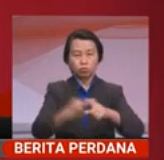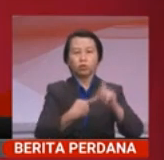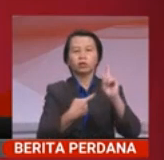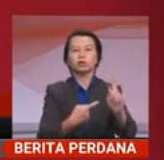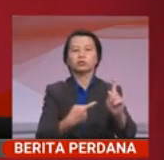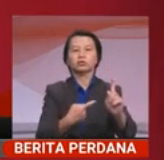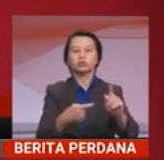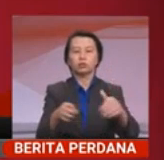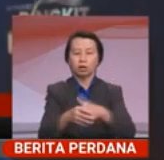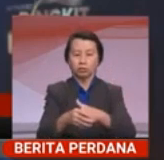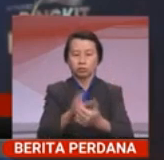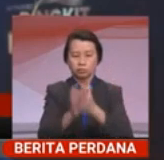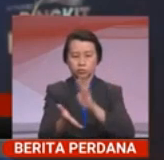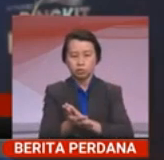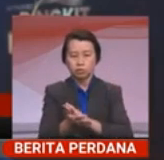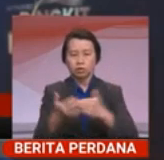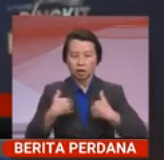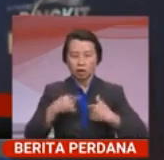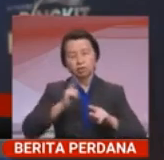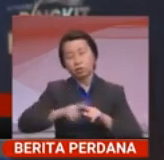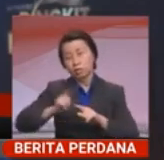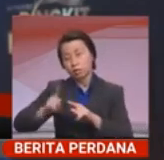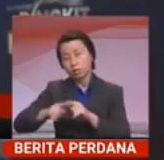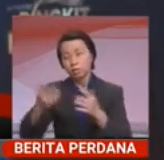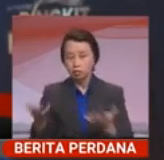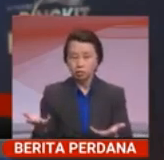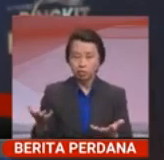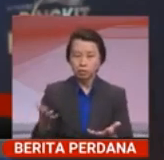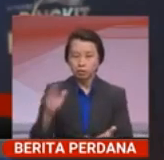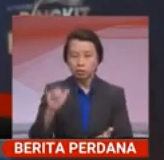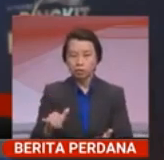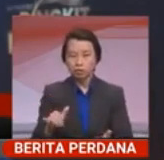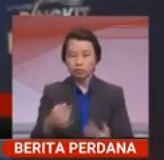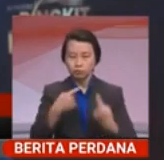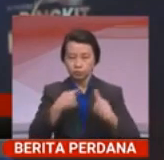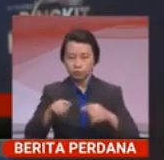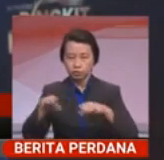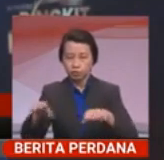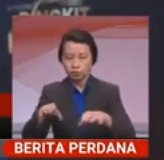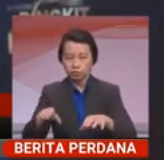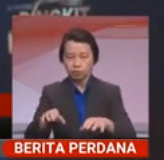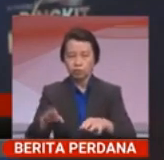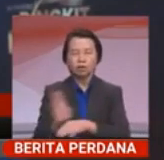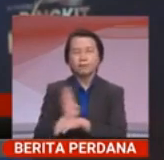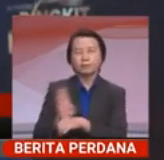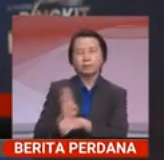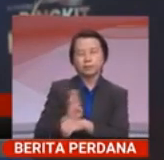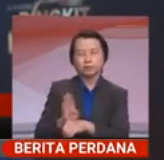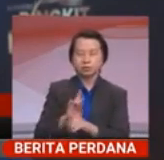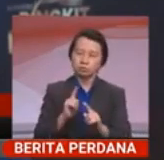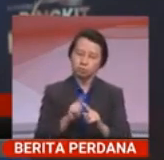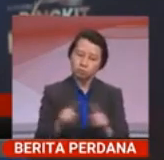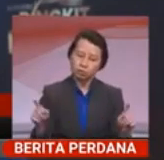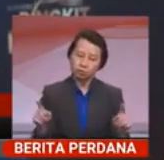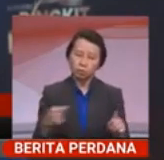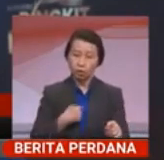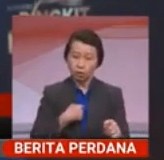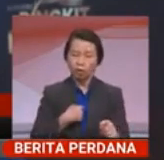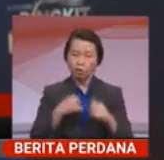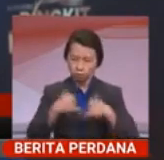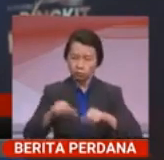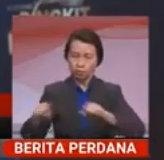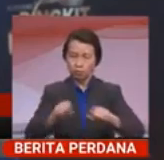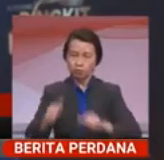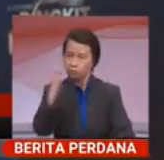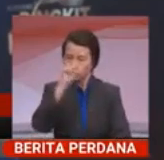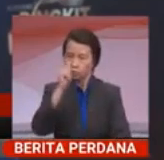1. Jadi adalah macam-macam yang tengah buat yang tengah busy, tapi Daniel masih aktif lagi